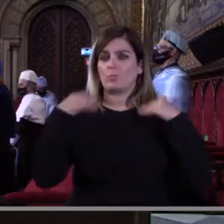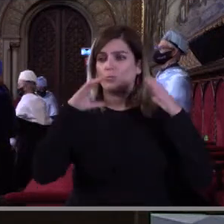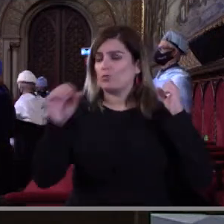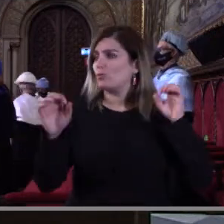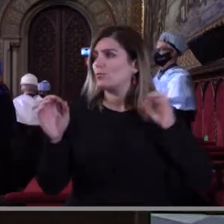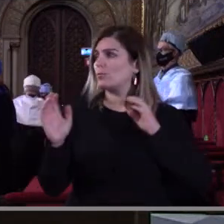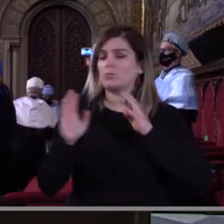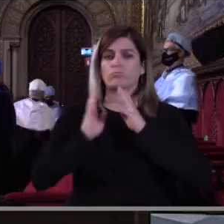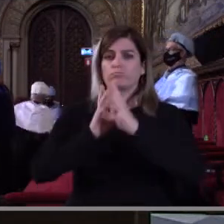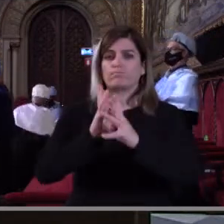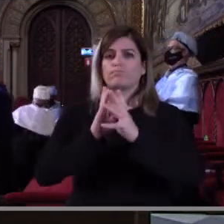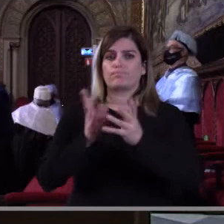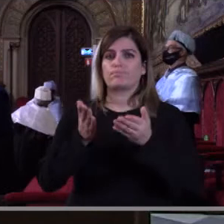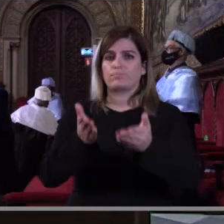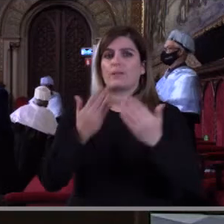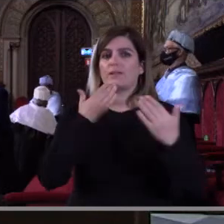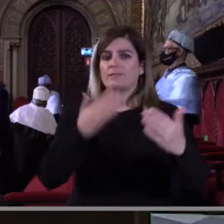gràcies.